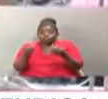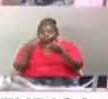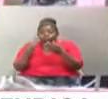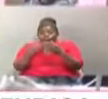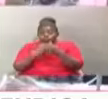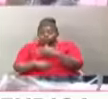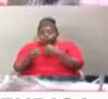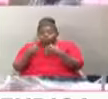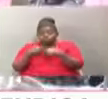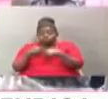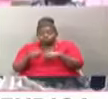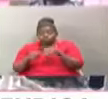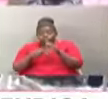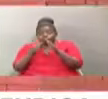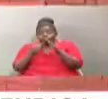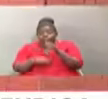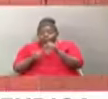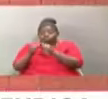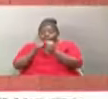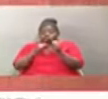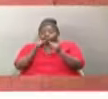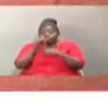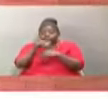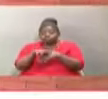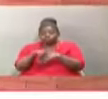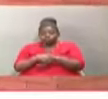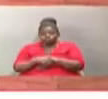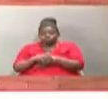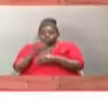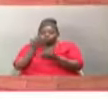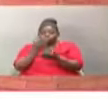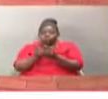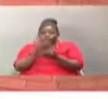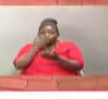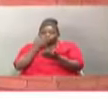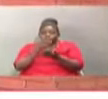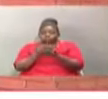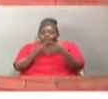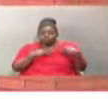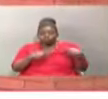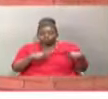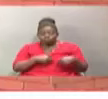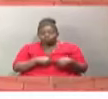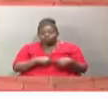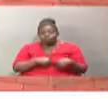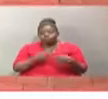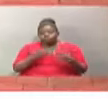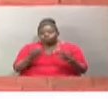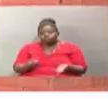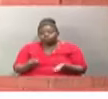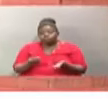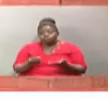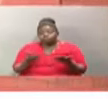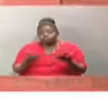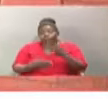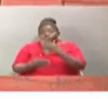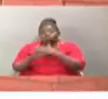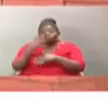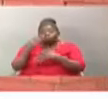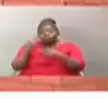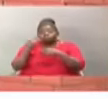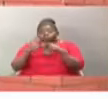nti bakikoze okubalaga nti bali wamu nabo. Nsaba obe n'omutima omugabirizi oweeka bali mu bwetaavu gabaneku nabo Katonda adda